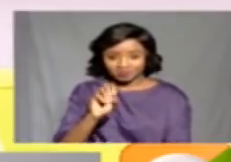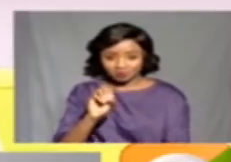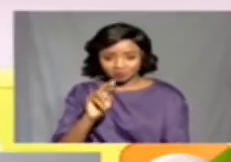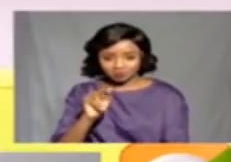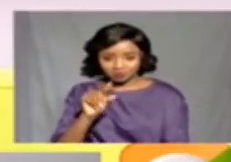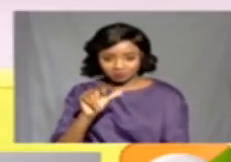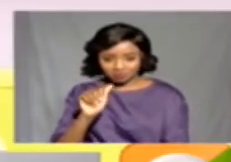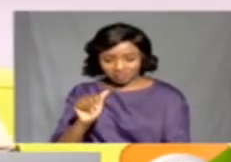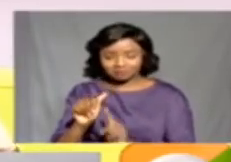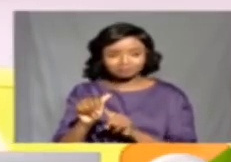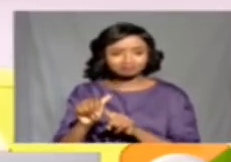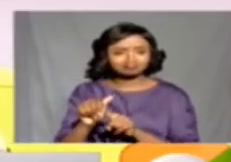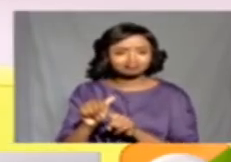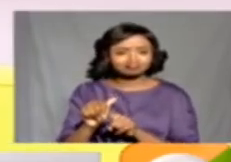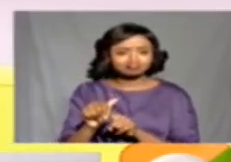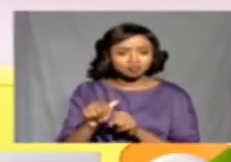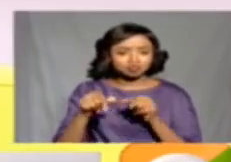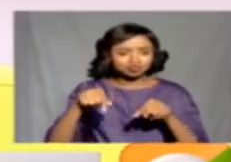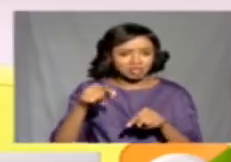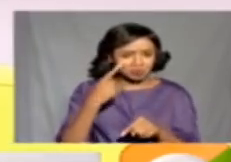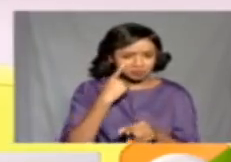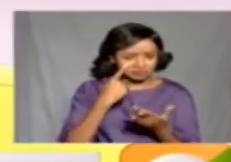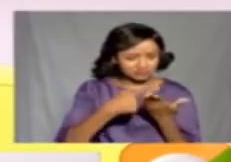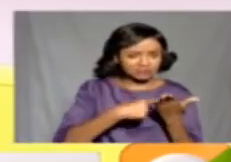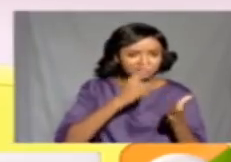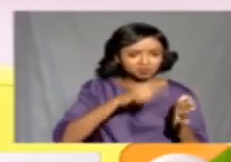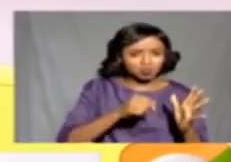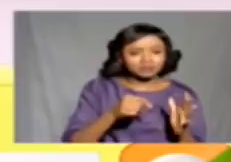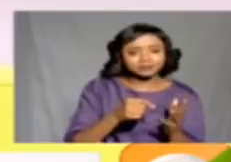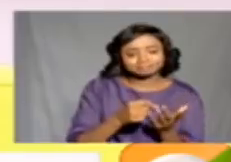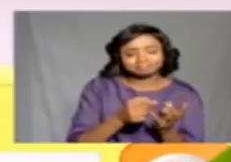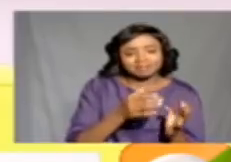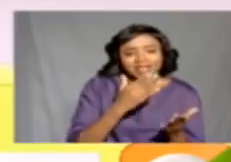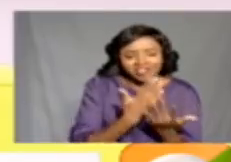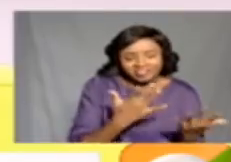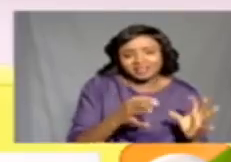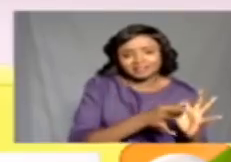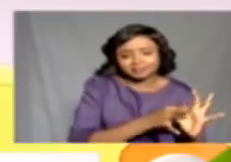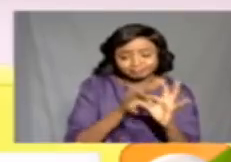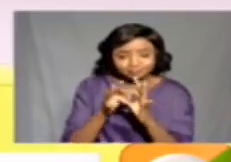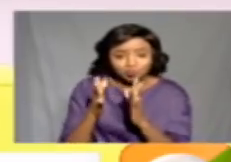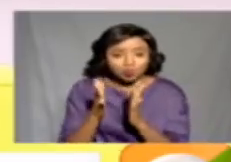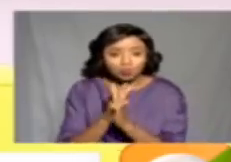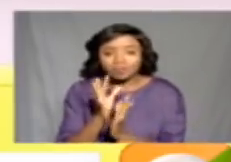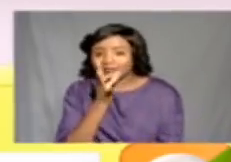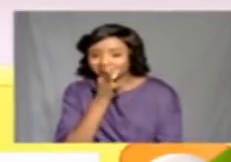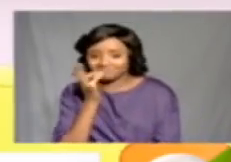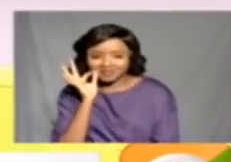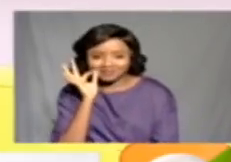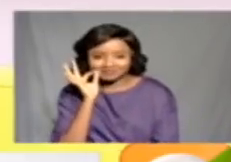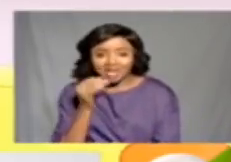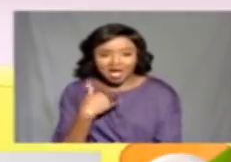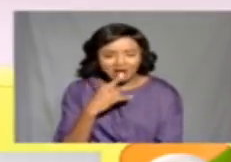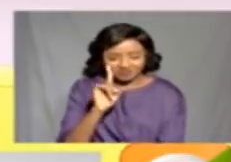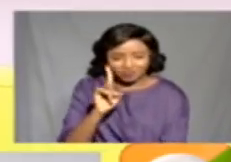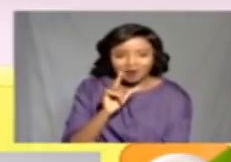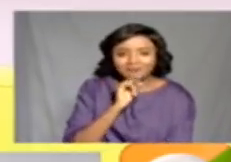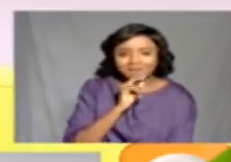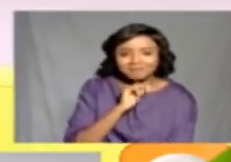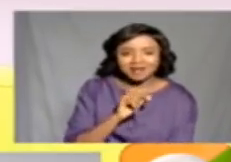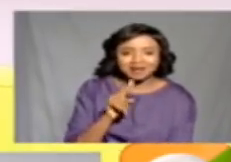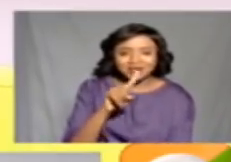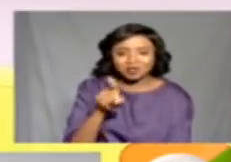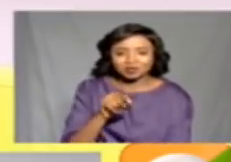yanayofungamana na mwezi mtukufu wa Ramadhani, haswa futari. Kuna mmoja wetu tu hapa ambaye anafunga. Ndio Zuberi Bakari Saumu